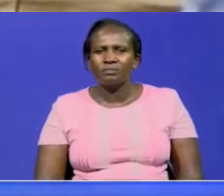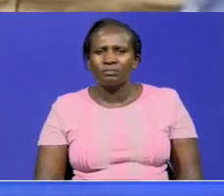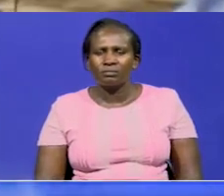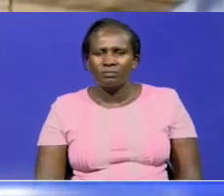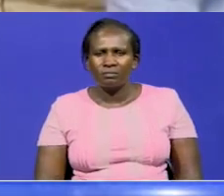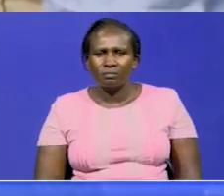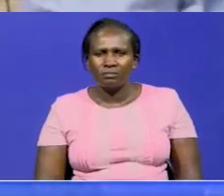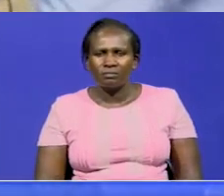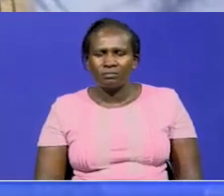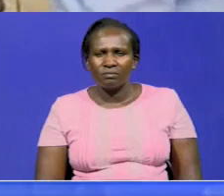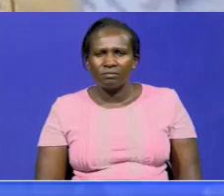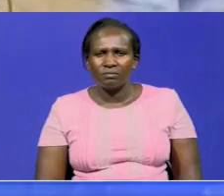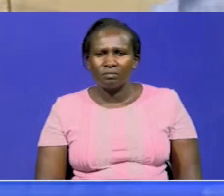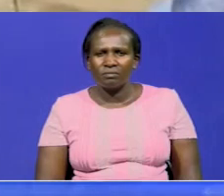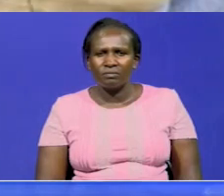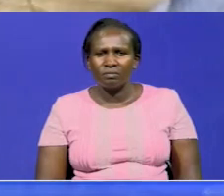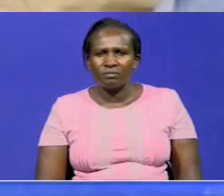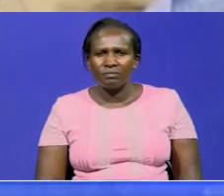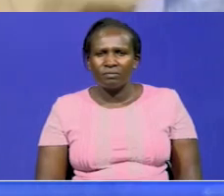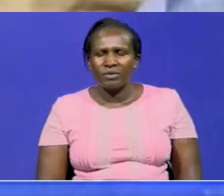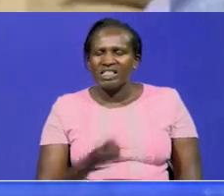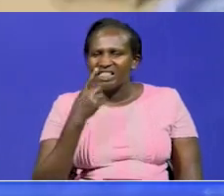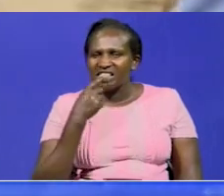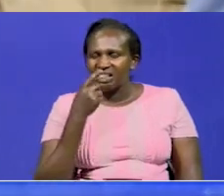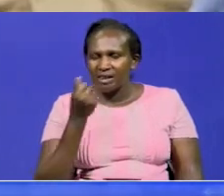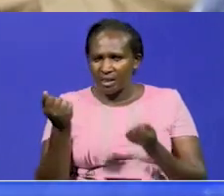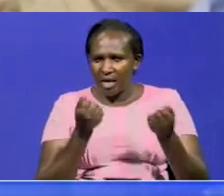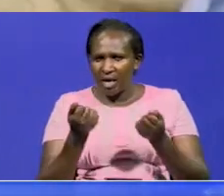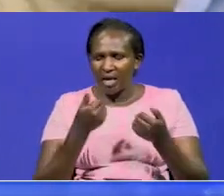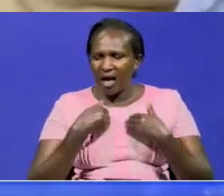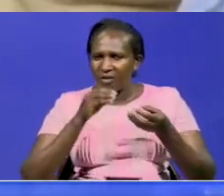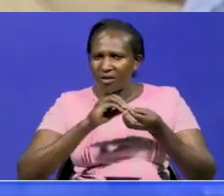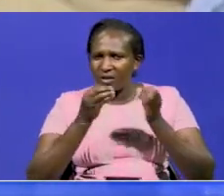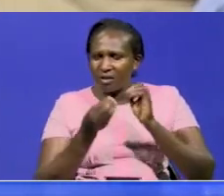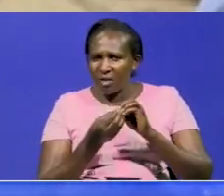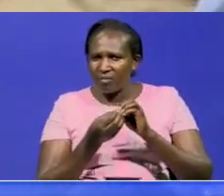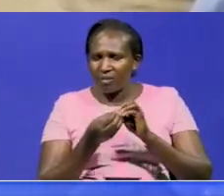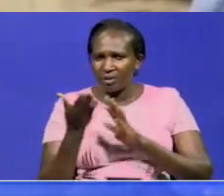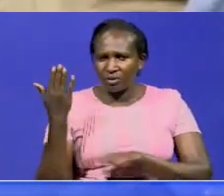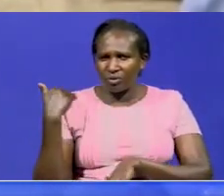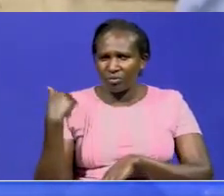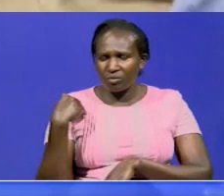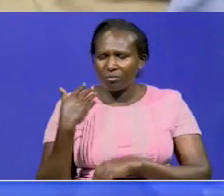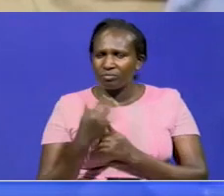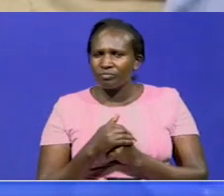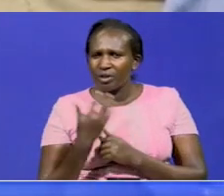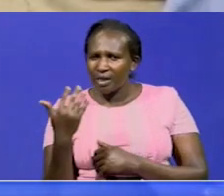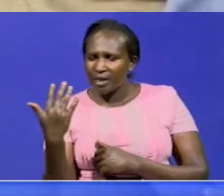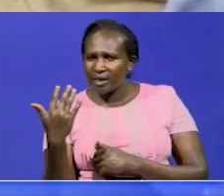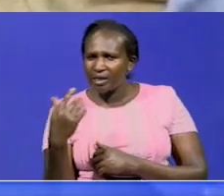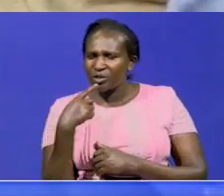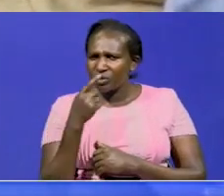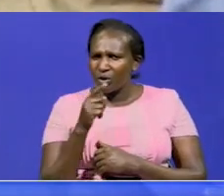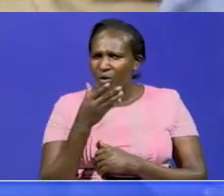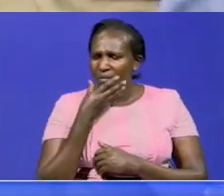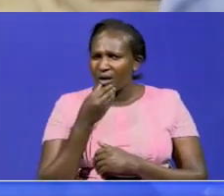Ya kanzu ambao ni pickup nyeupe iko na manamba ya kanzu ile ya zamani ile ya green. Na huyu jamaa